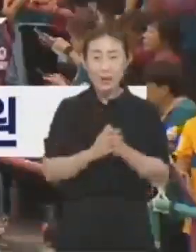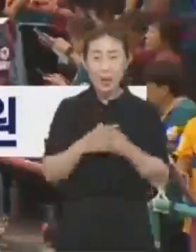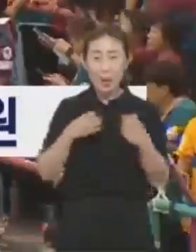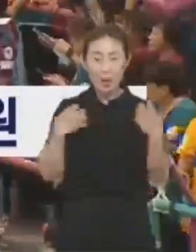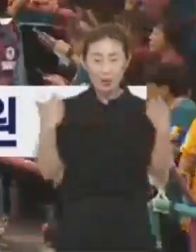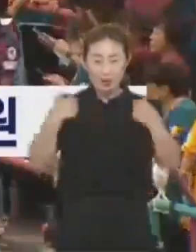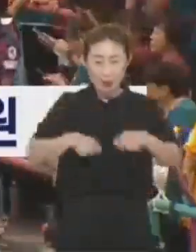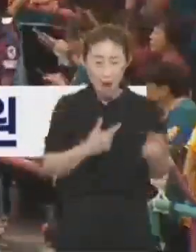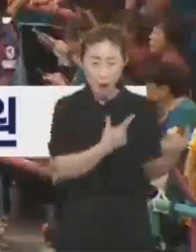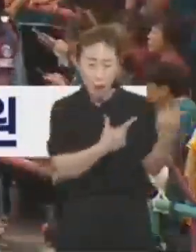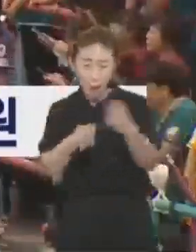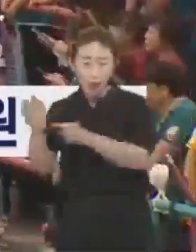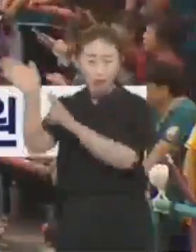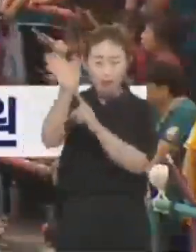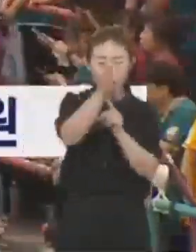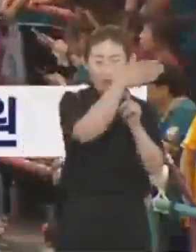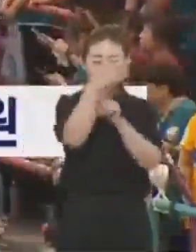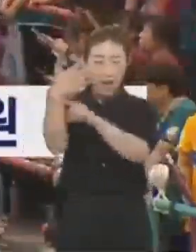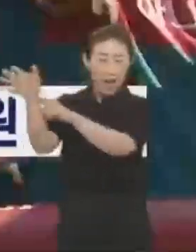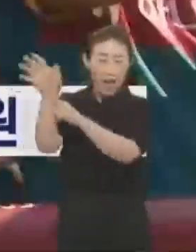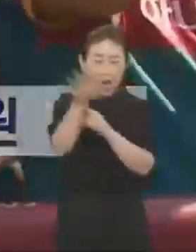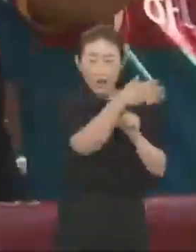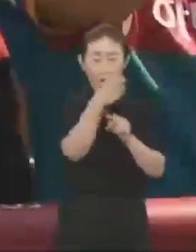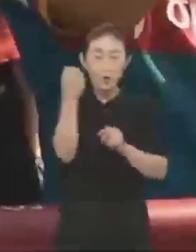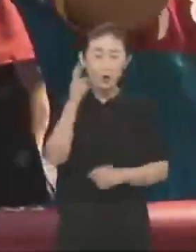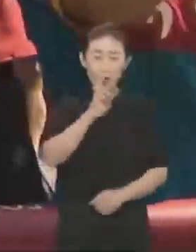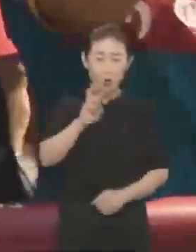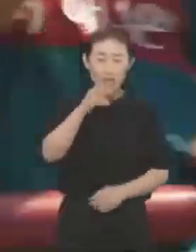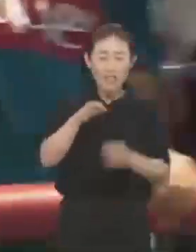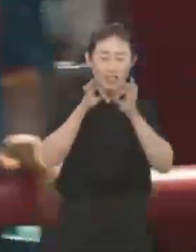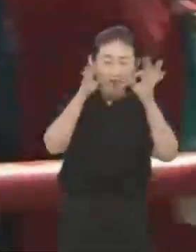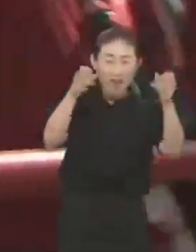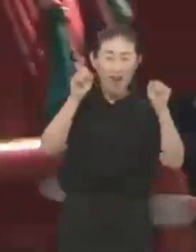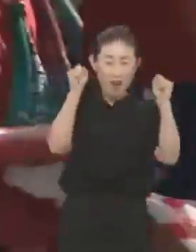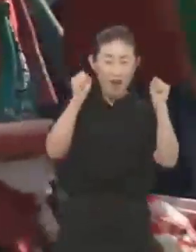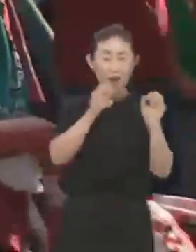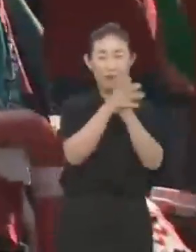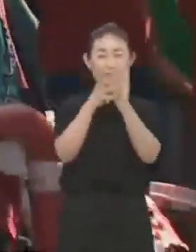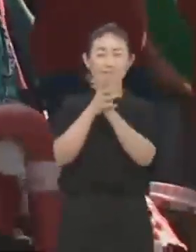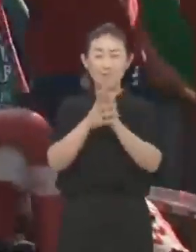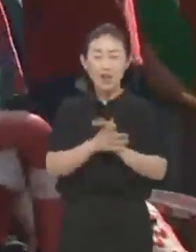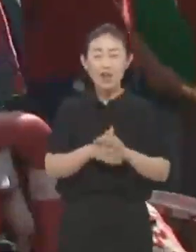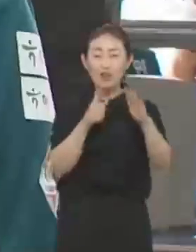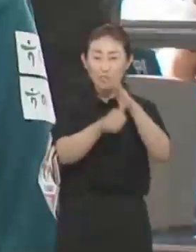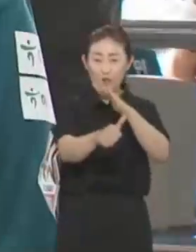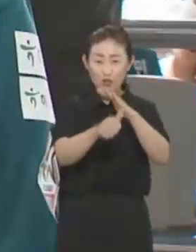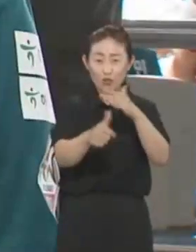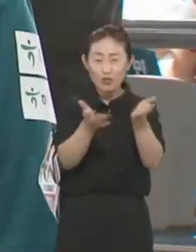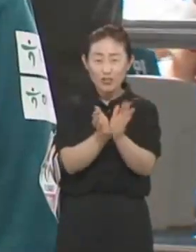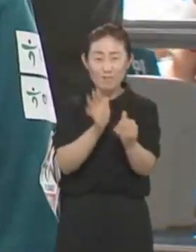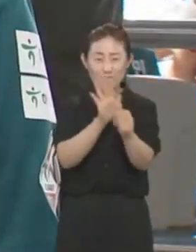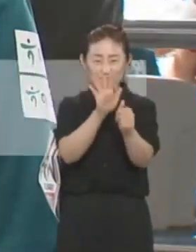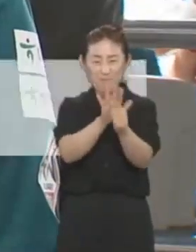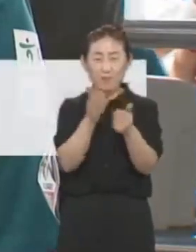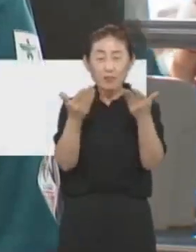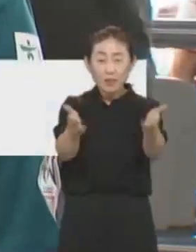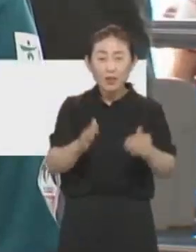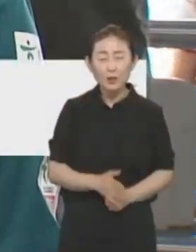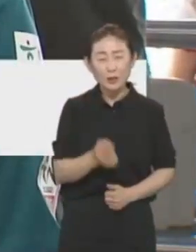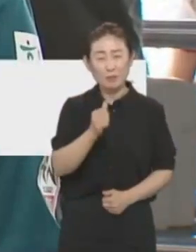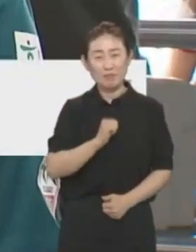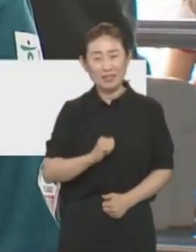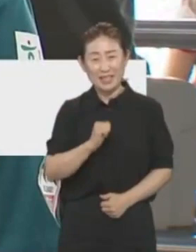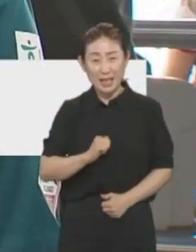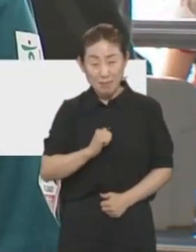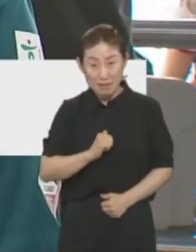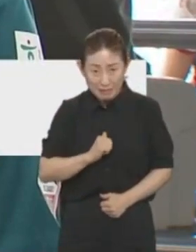홈팬이 깃발을 흔들고 박자에 맞춰 박수치며 선수들을 응원했습니다. 조금만 참고 이겨내면